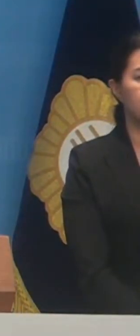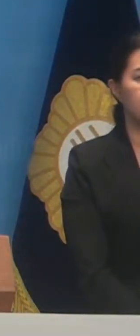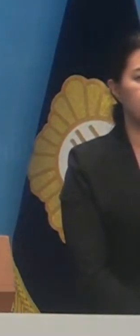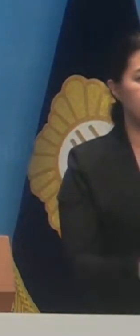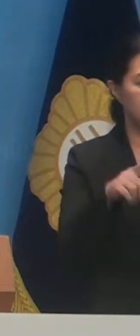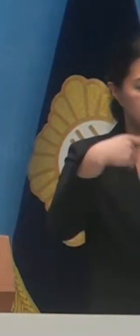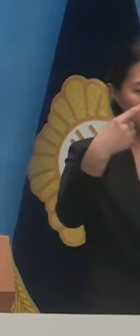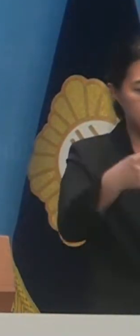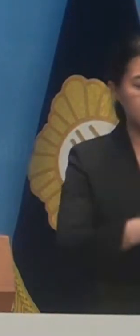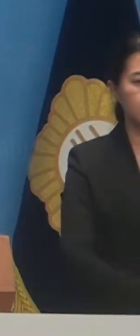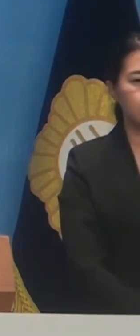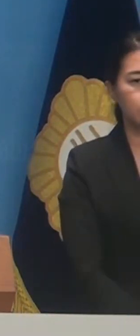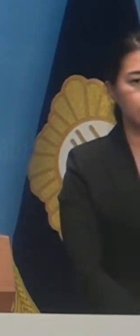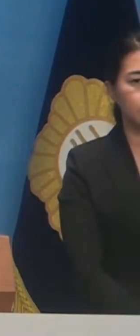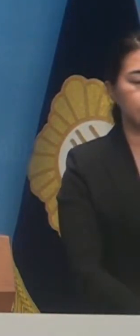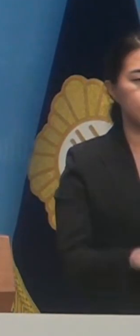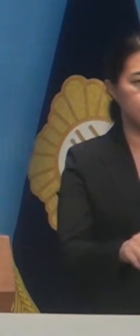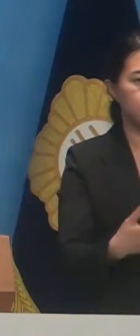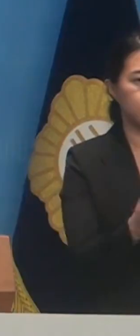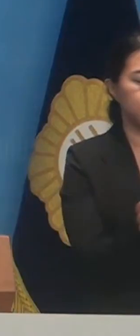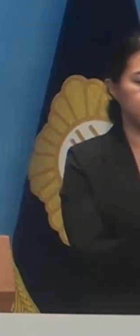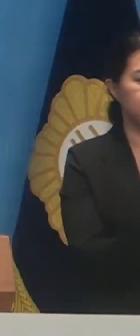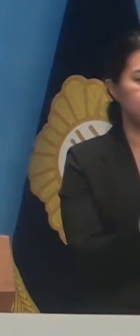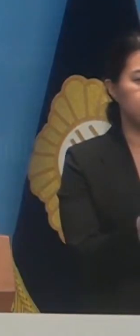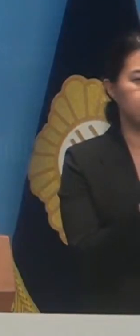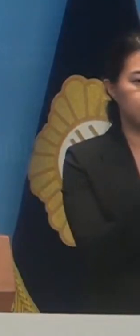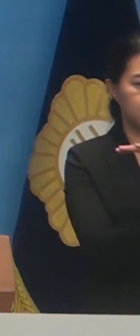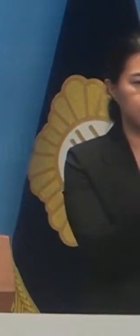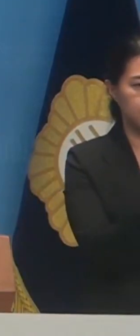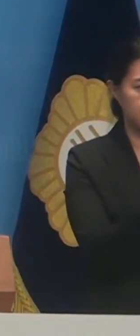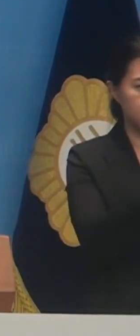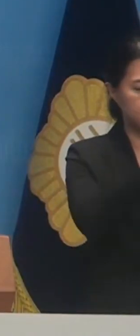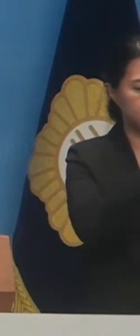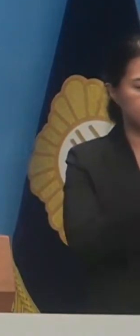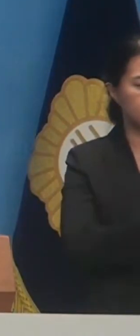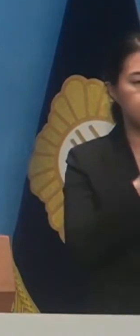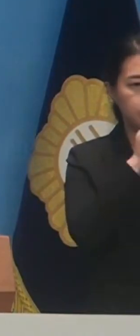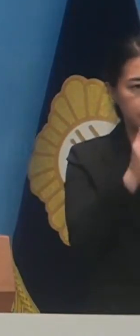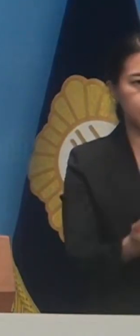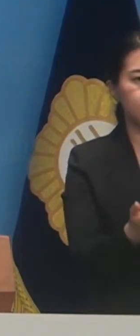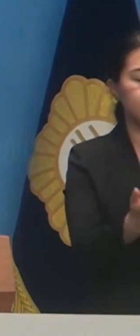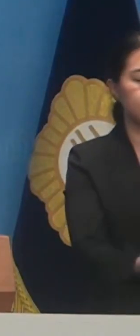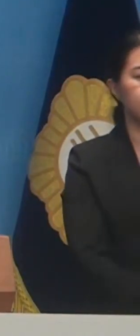다음은 황의원 공동대표님의 경과 보고가 있겠습니다.